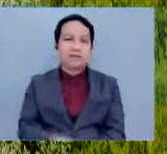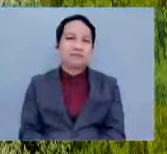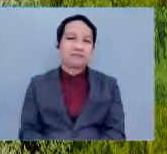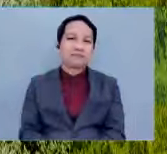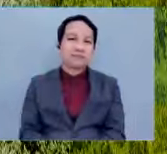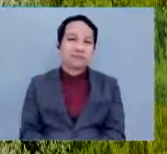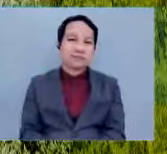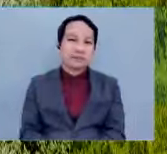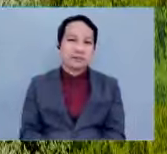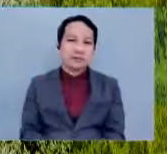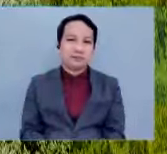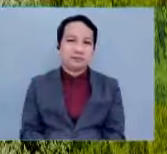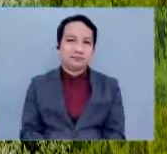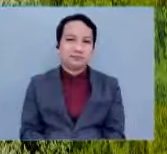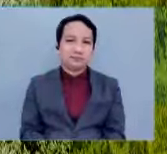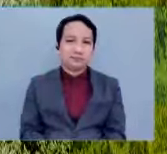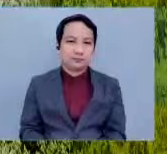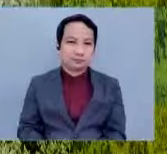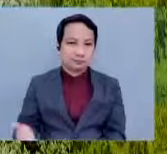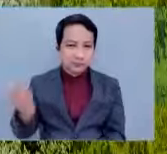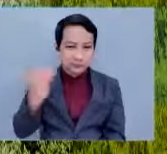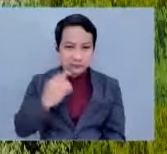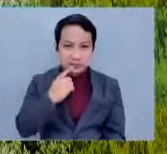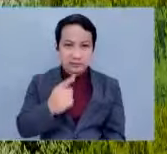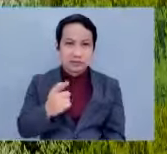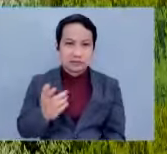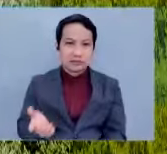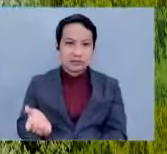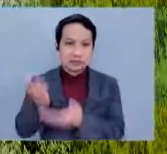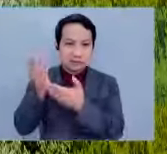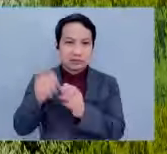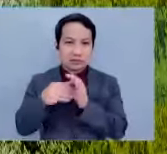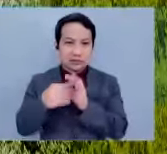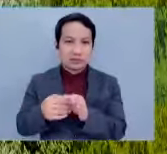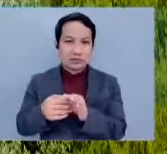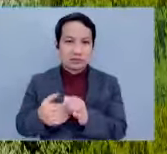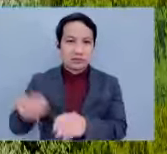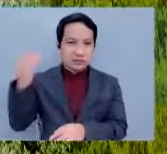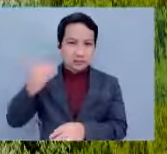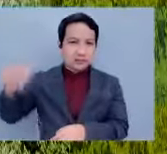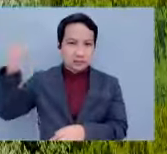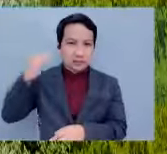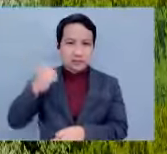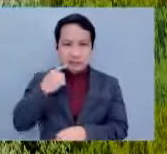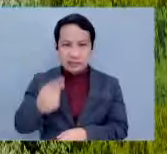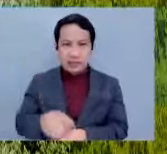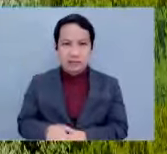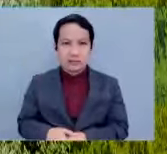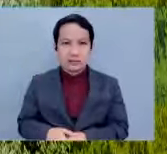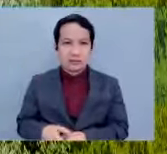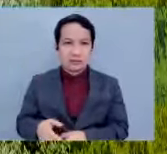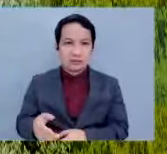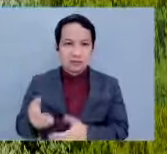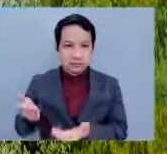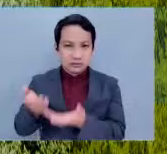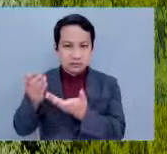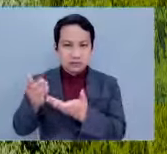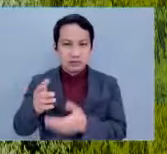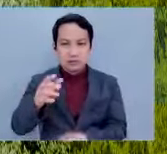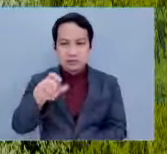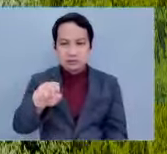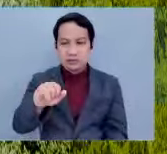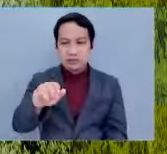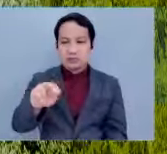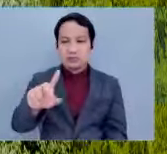ay pagiging pagpupugay sa mga ninuno natin no yung sinulog of course